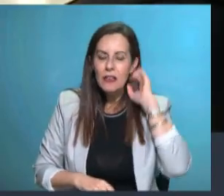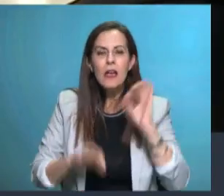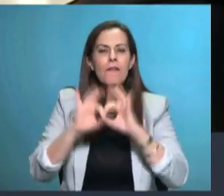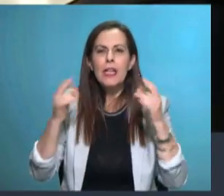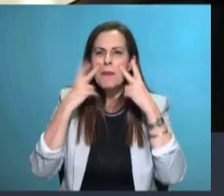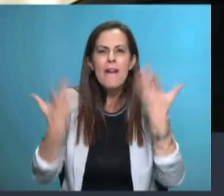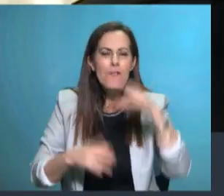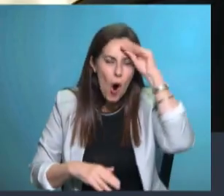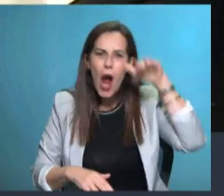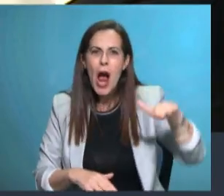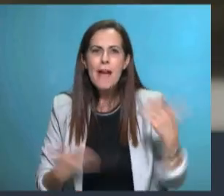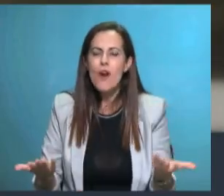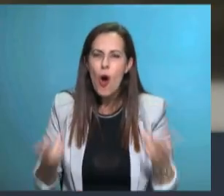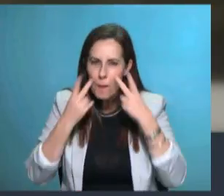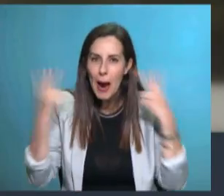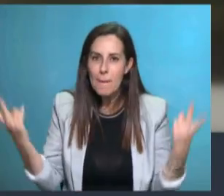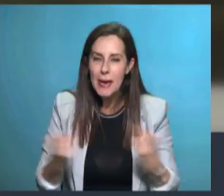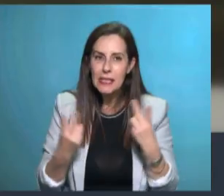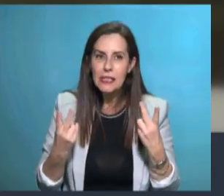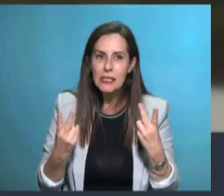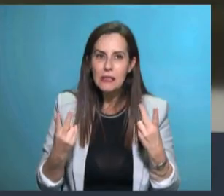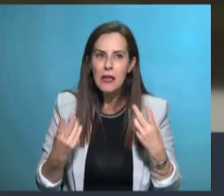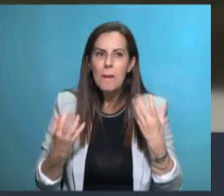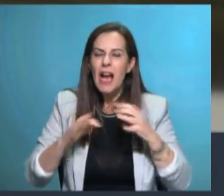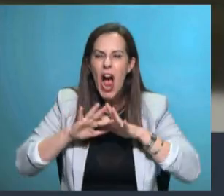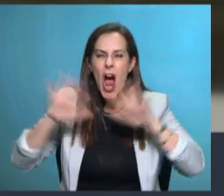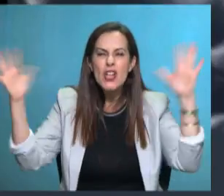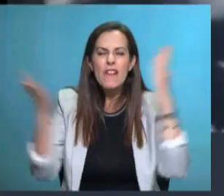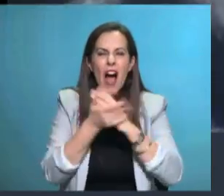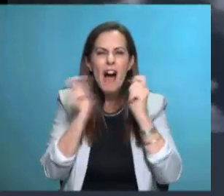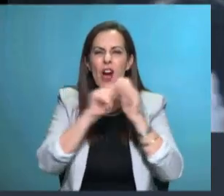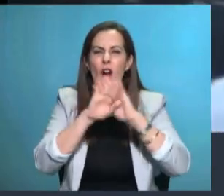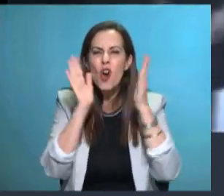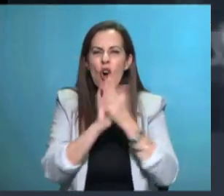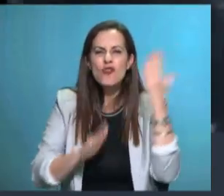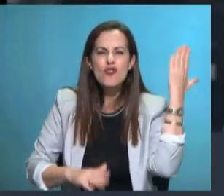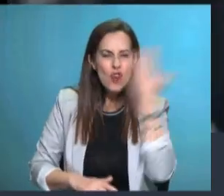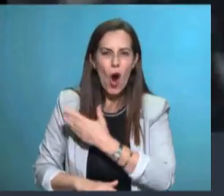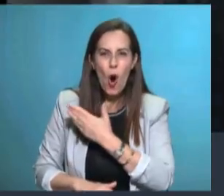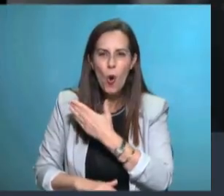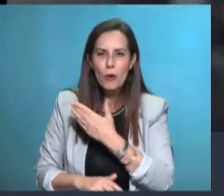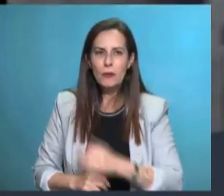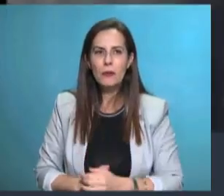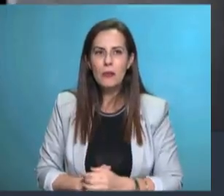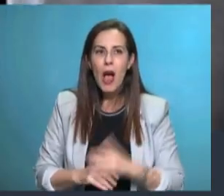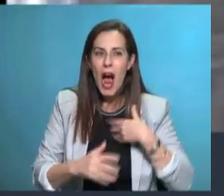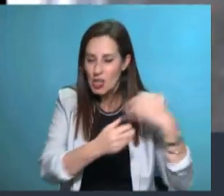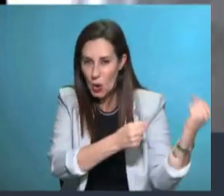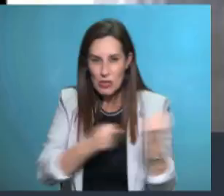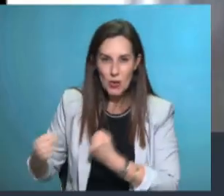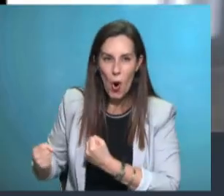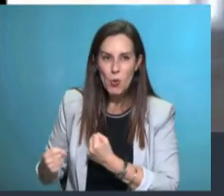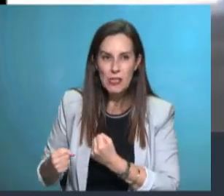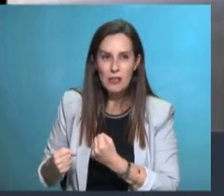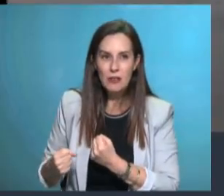והתחילה לחבס את האיפה הגדול. רוב העשן הוא נהיה שחור כזה, אז הוצאנו אותו החוצה,